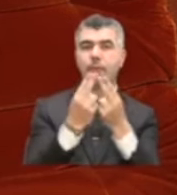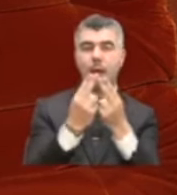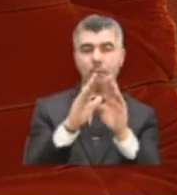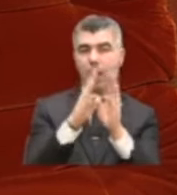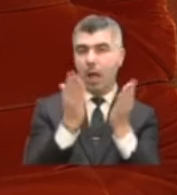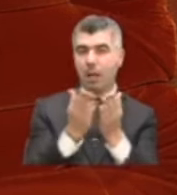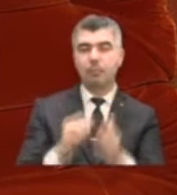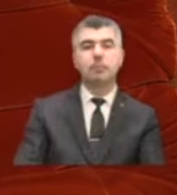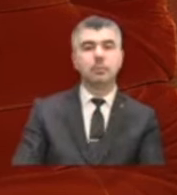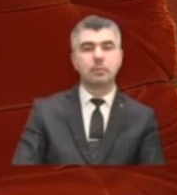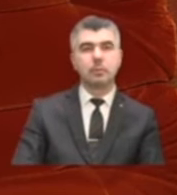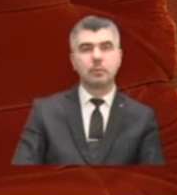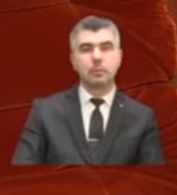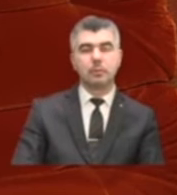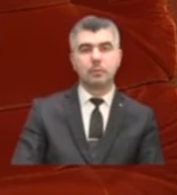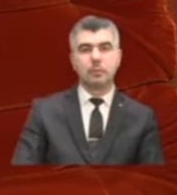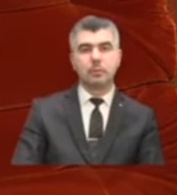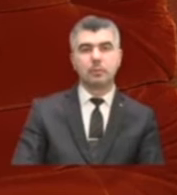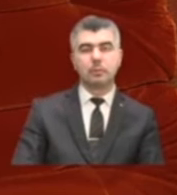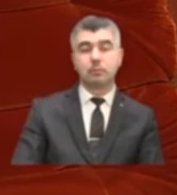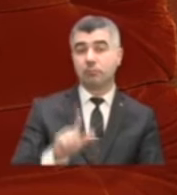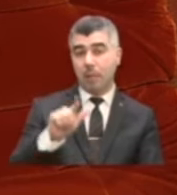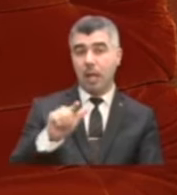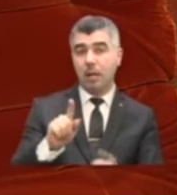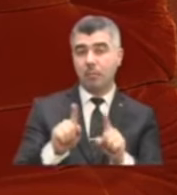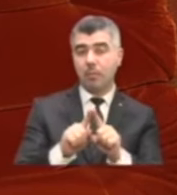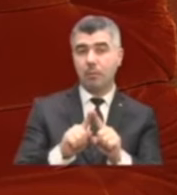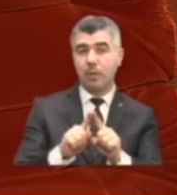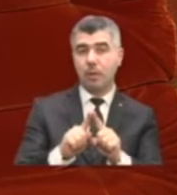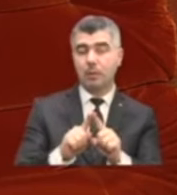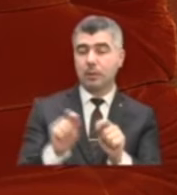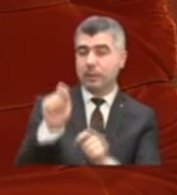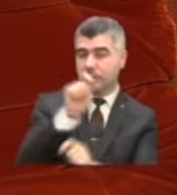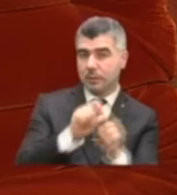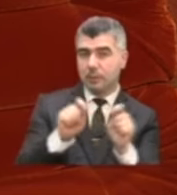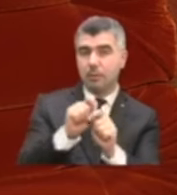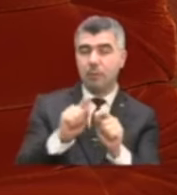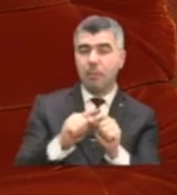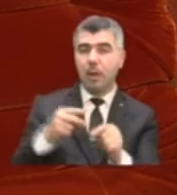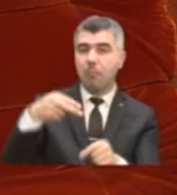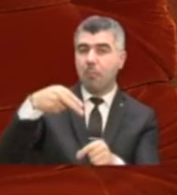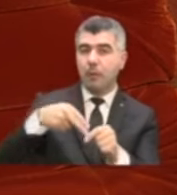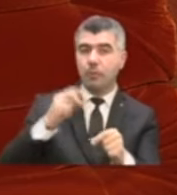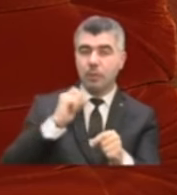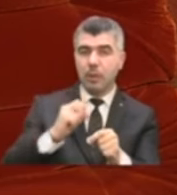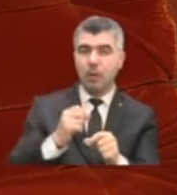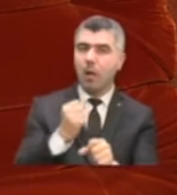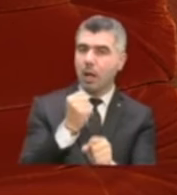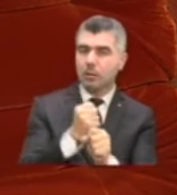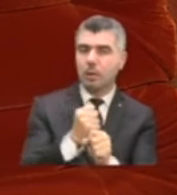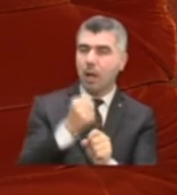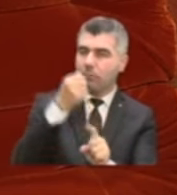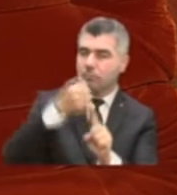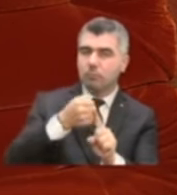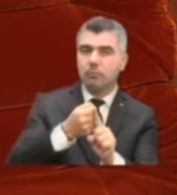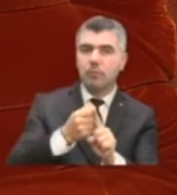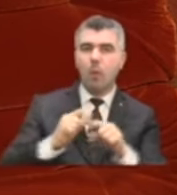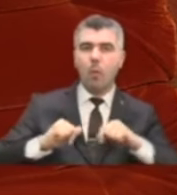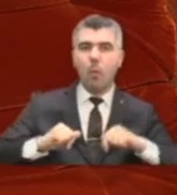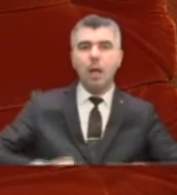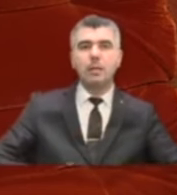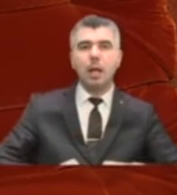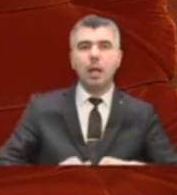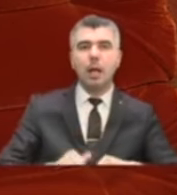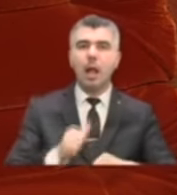فيما يخص الاستثمارات في قطاع التكرير، كيف ما كتعرفوا كتعمل الوزاره بتنسيق مع وزاره التجهيز والماء